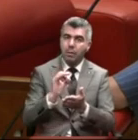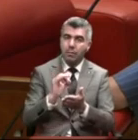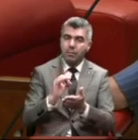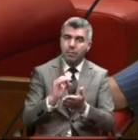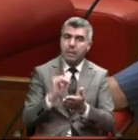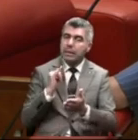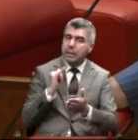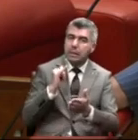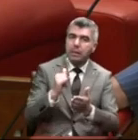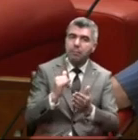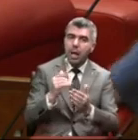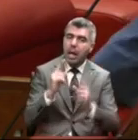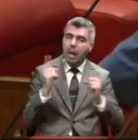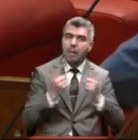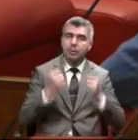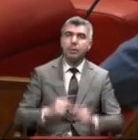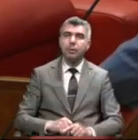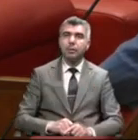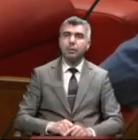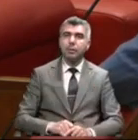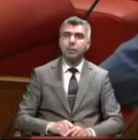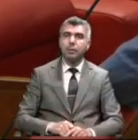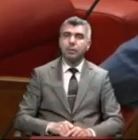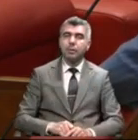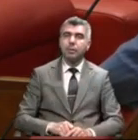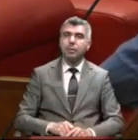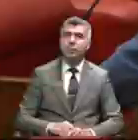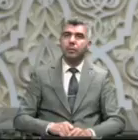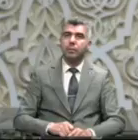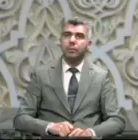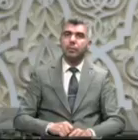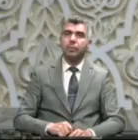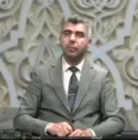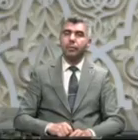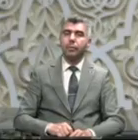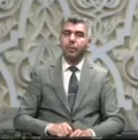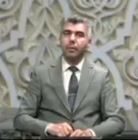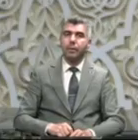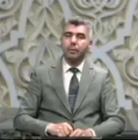مستمر عادي من نتجاوز الوقت